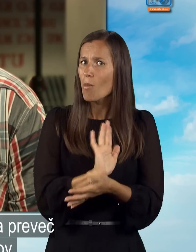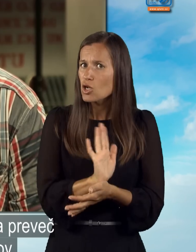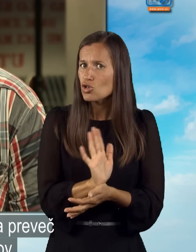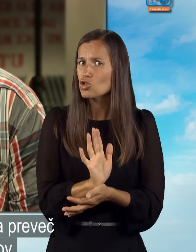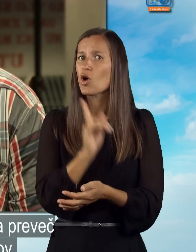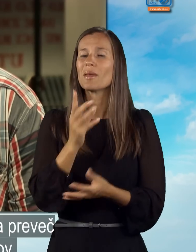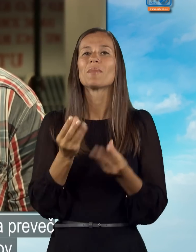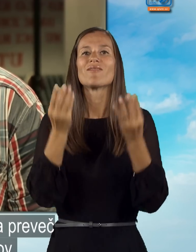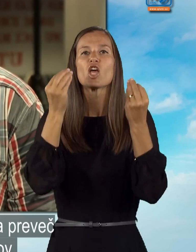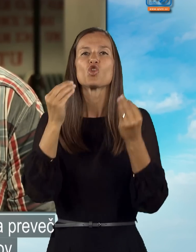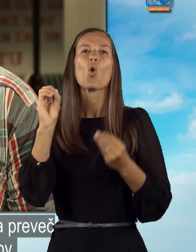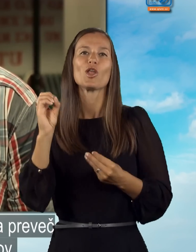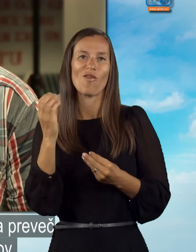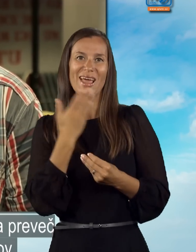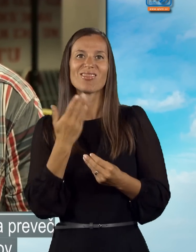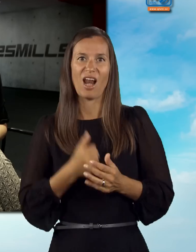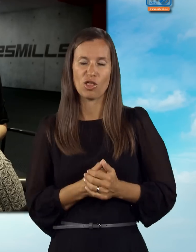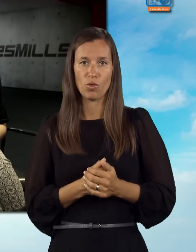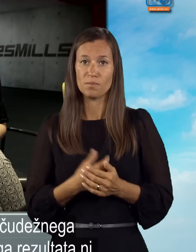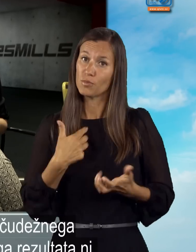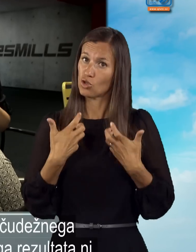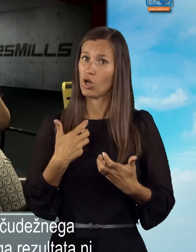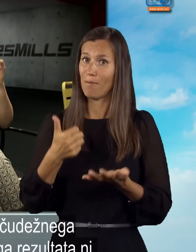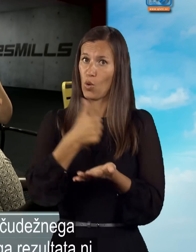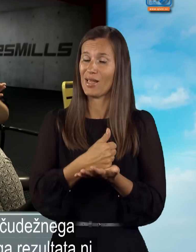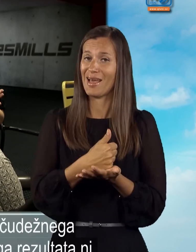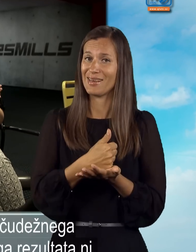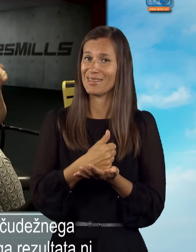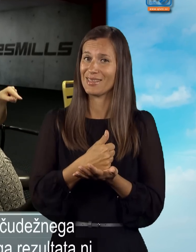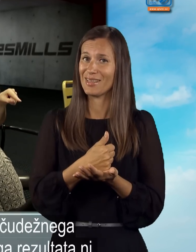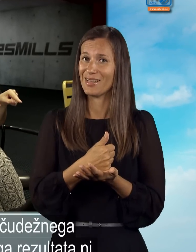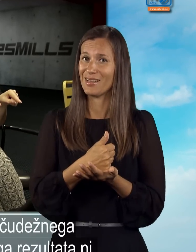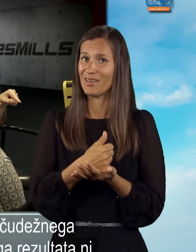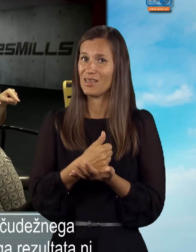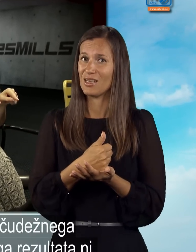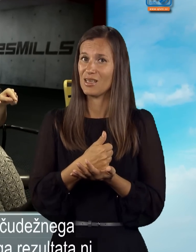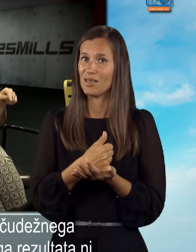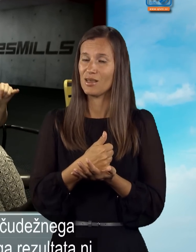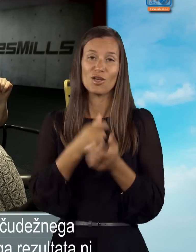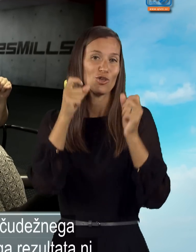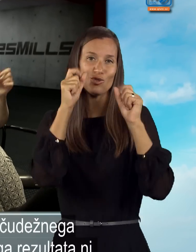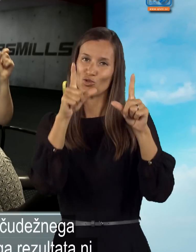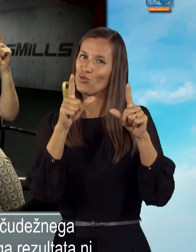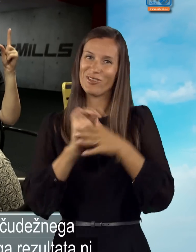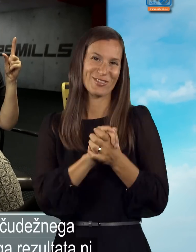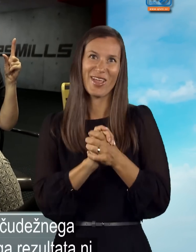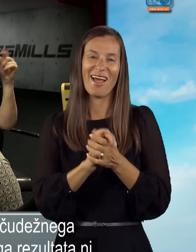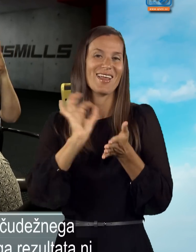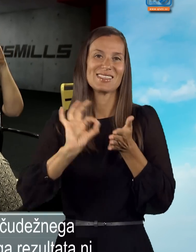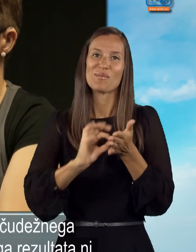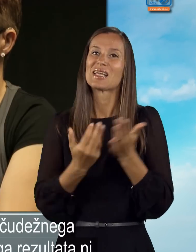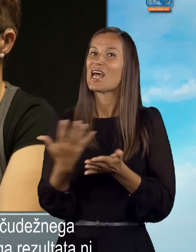maščob in pa preveč ogljikovih hidratov. Bi pa rad poudaril to, da čudnežnega recepta